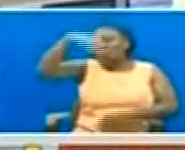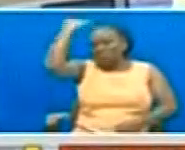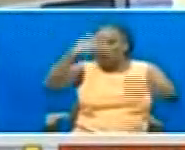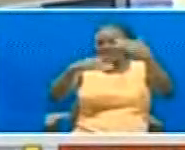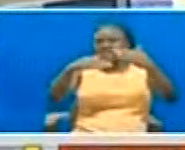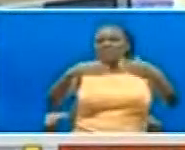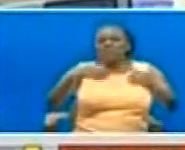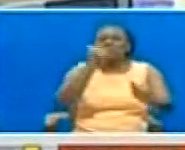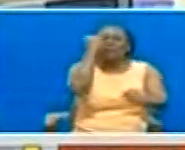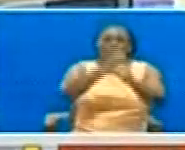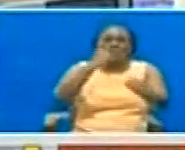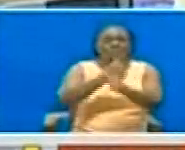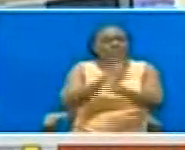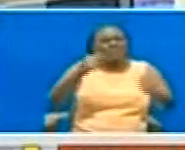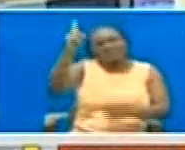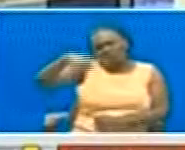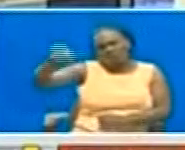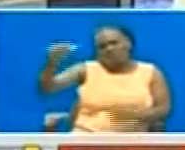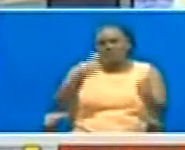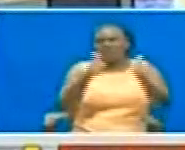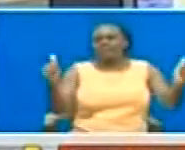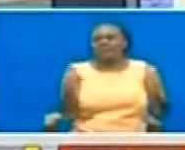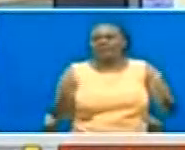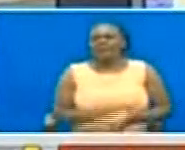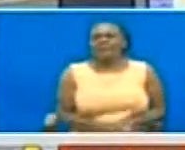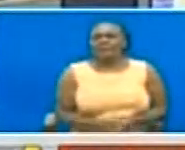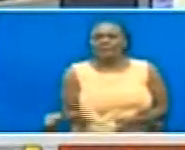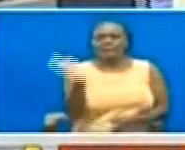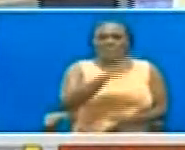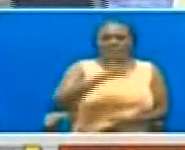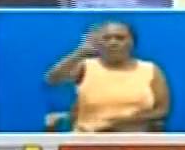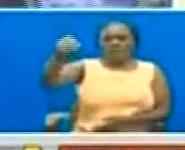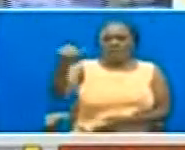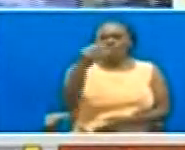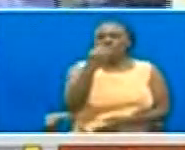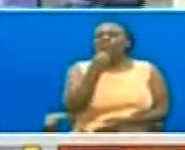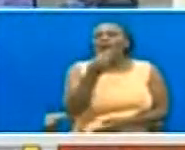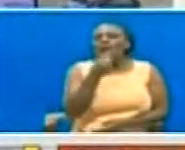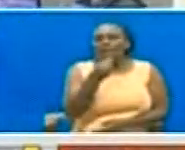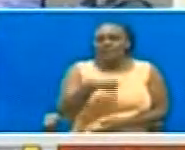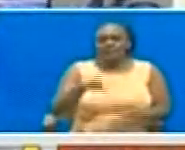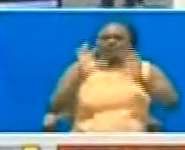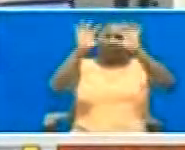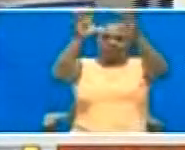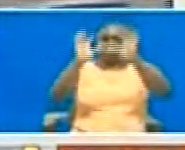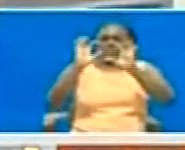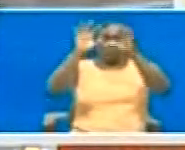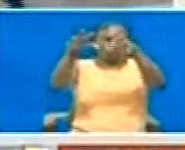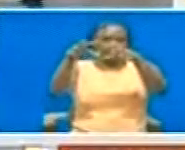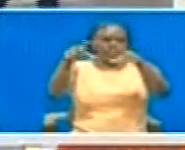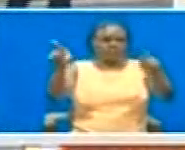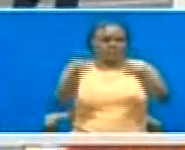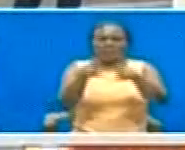they beat Zitek quite well. Jose, nikirejea kwako. Ukiangalia ligi ya vikapu haswa, imetawaliwa